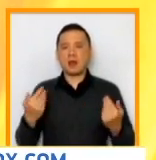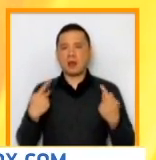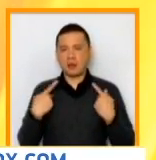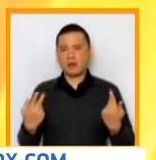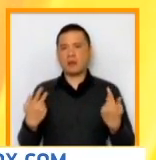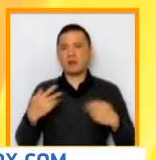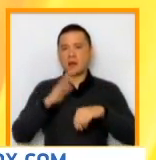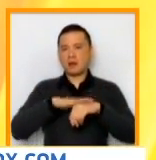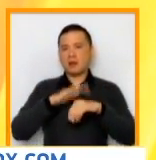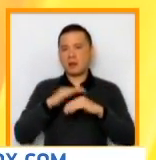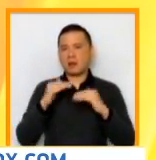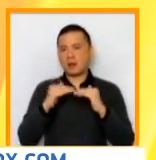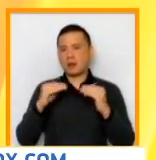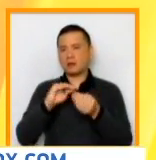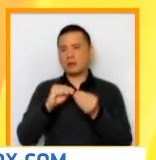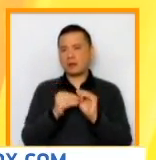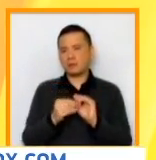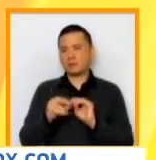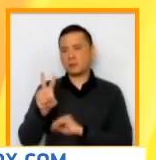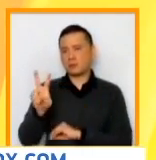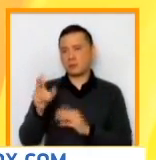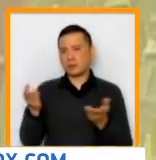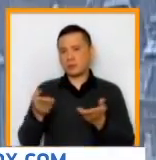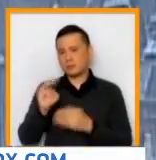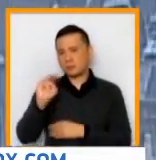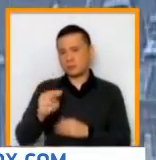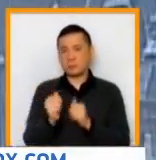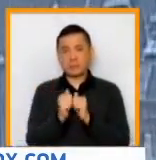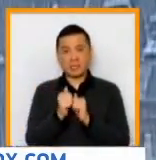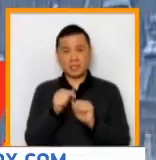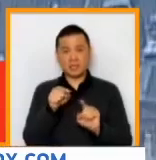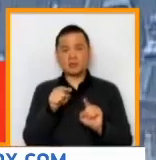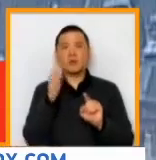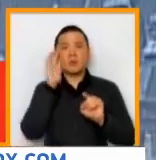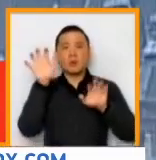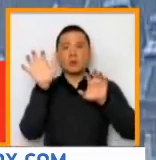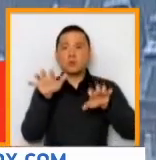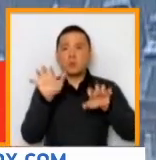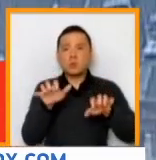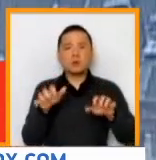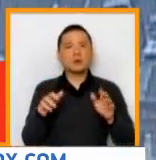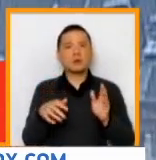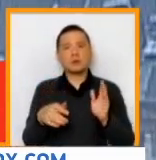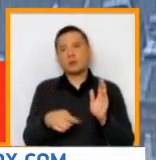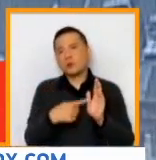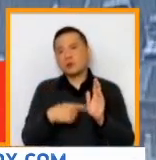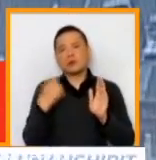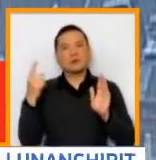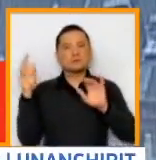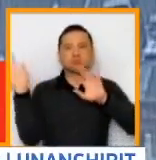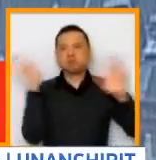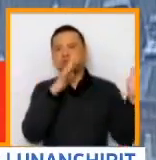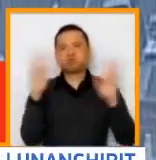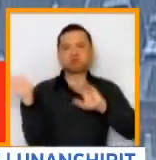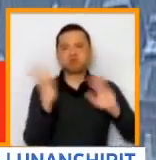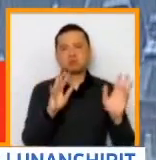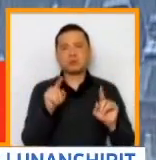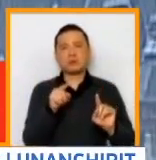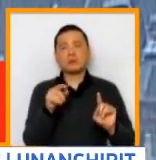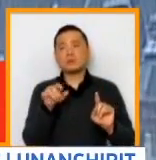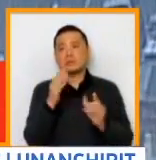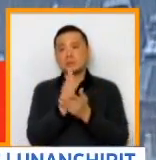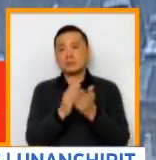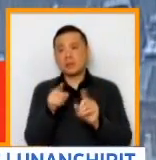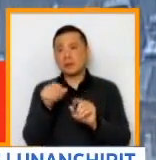Metro Manila. Kaya't asahan nga ng mga kababayan natin yung mga pag-ulan, paminsan-minsan pagbukso ng hangin. Yung mga areas na may warning signals number 2, including